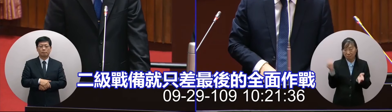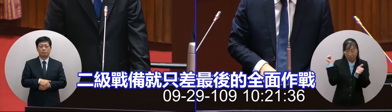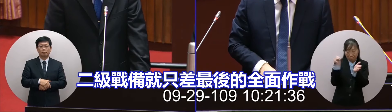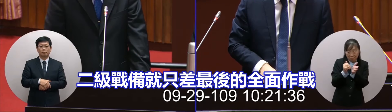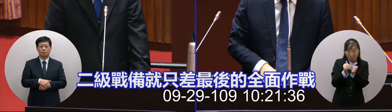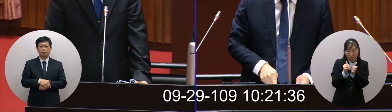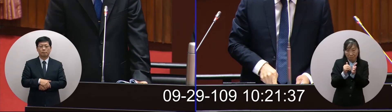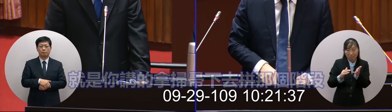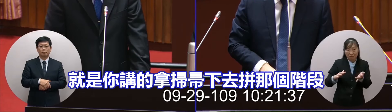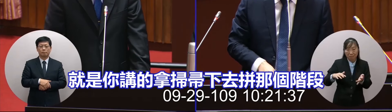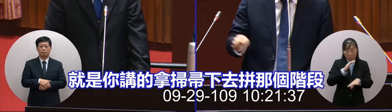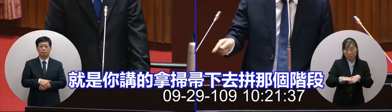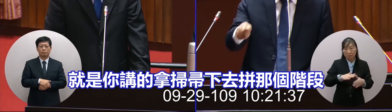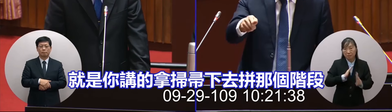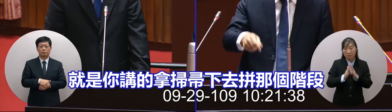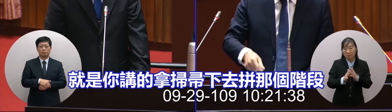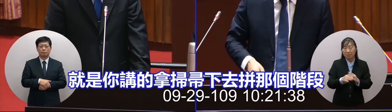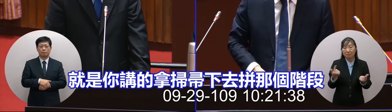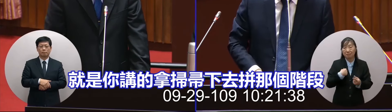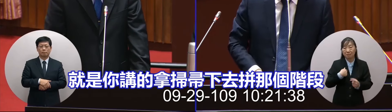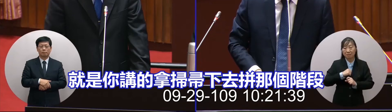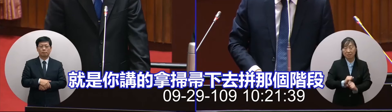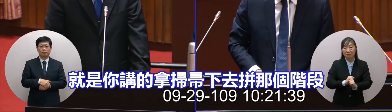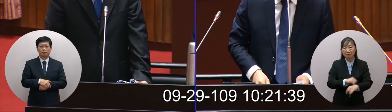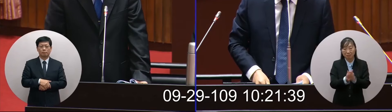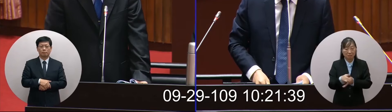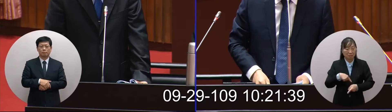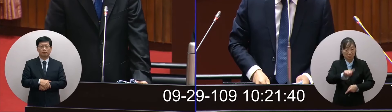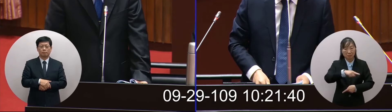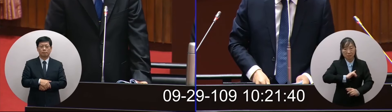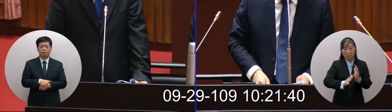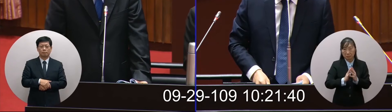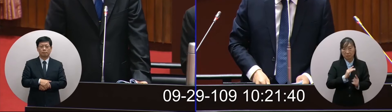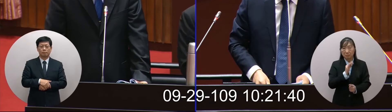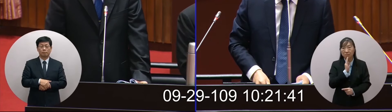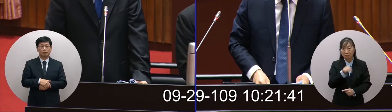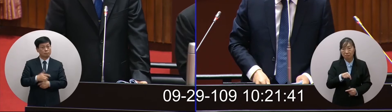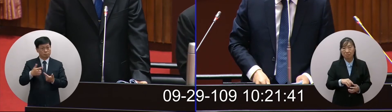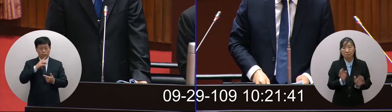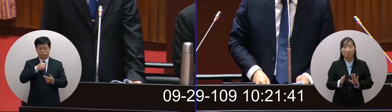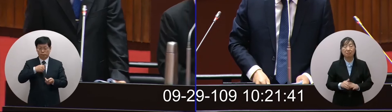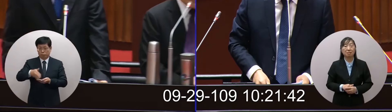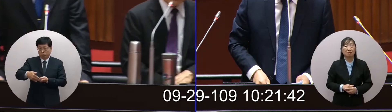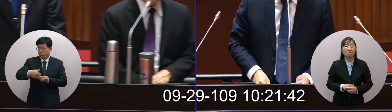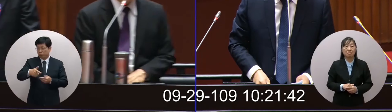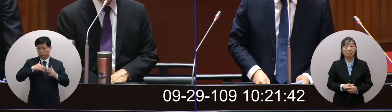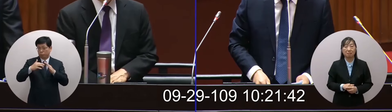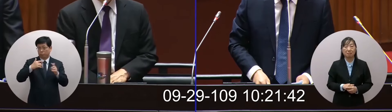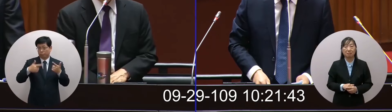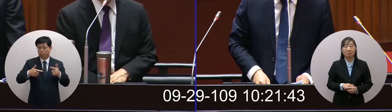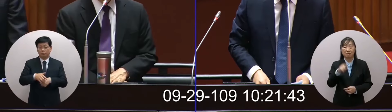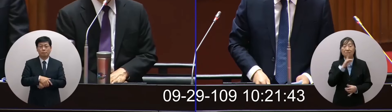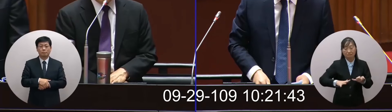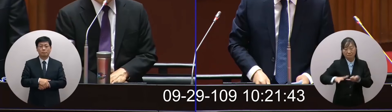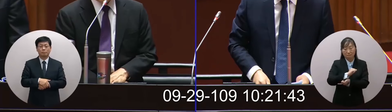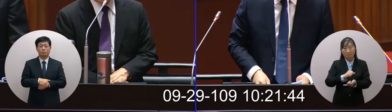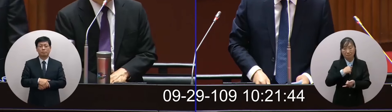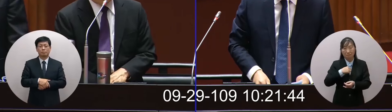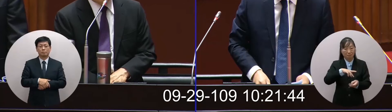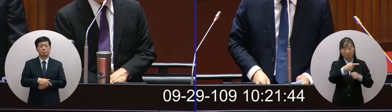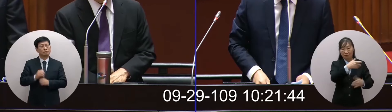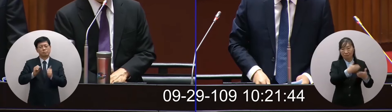后的全面作战，就是你讲拿扫帚下去拼那个阶段了。 不，拿扫帚下去拼不是这样。 那个这是就全面作战